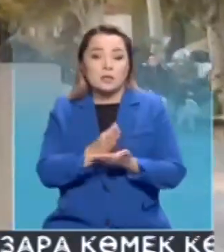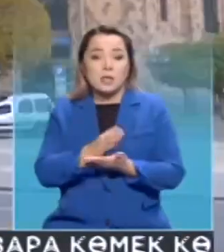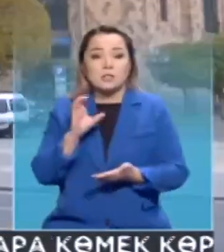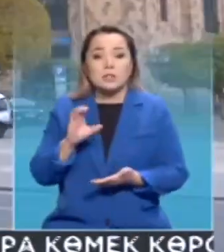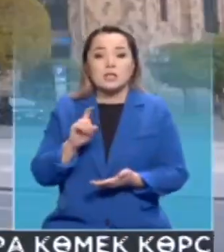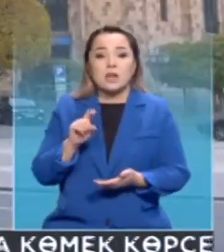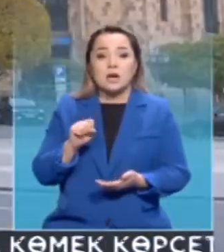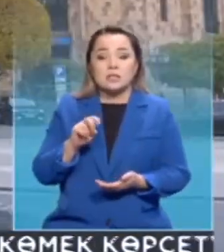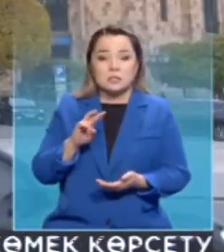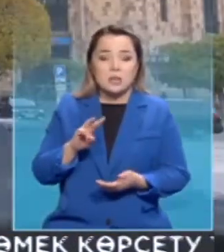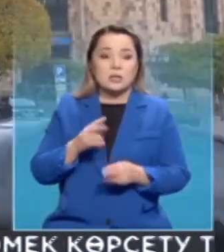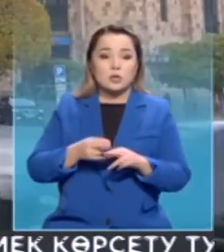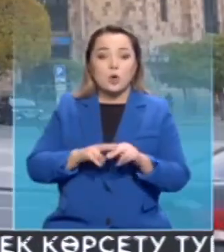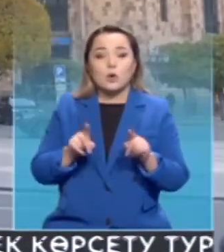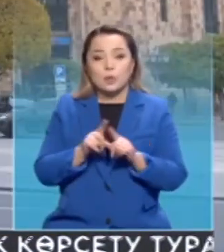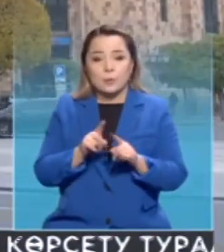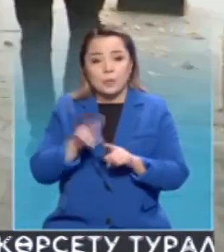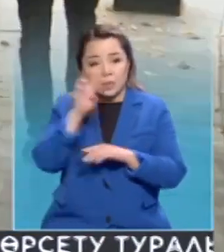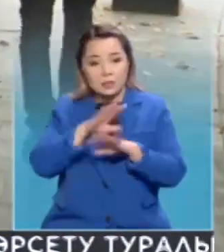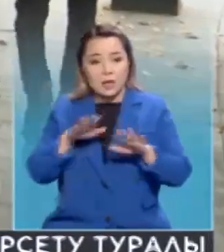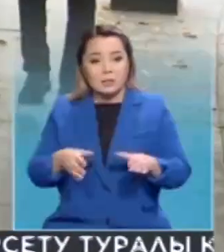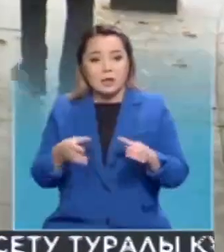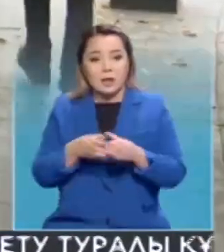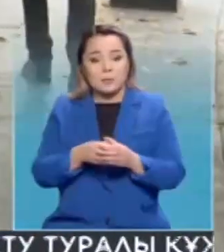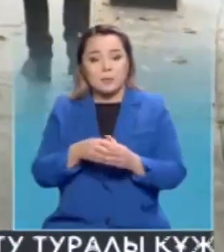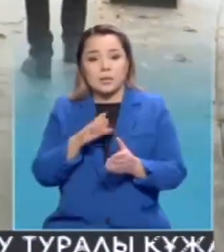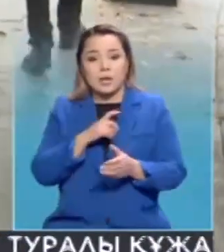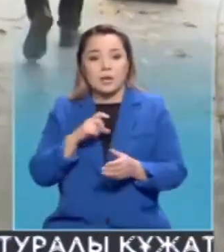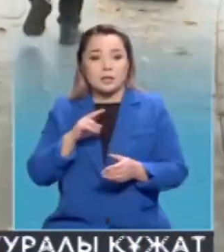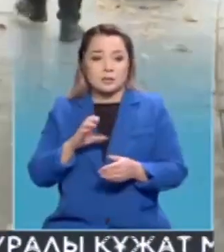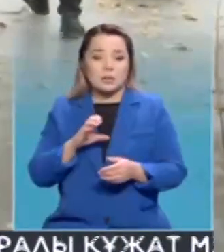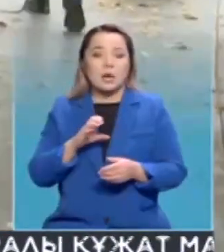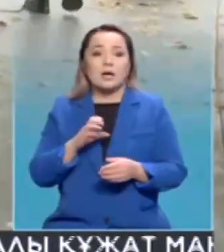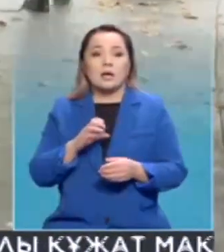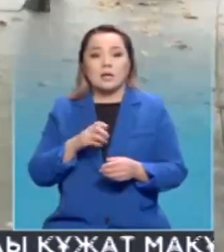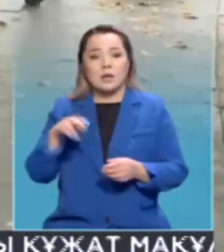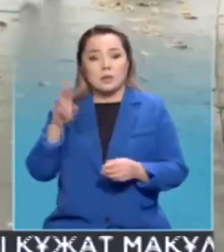Станислав Зайстың орнына еліміздің Ресейдегі экс-елшісі Иманғали Тасмағанбетов атқармақ.